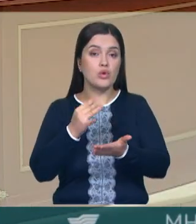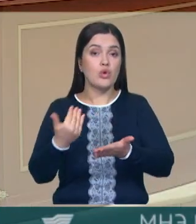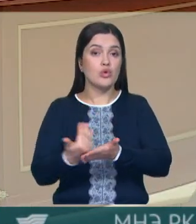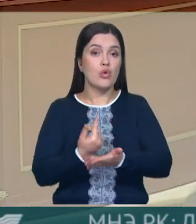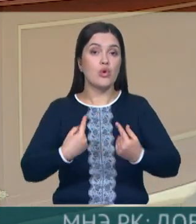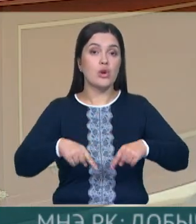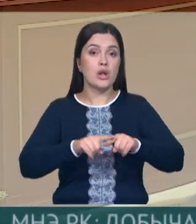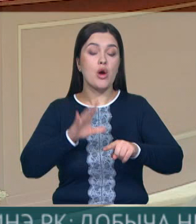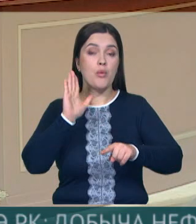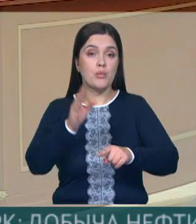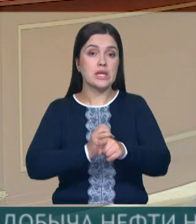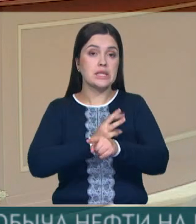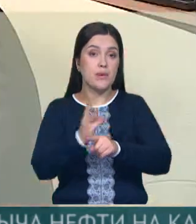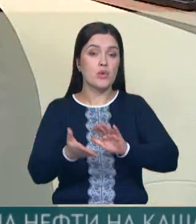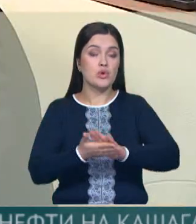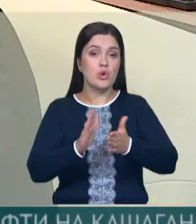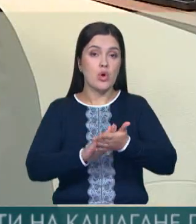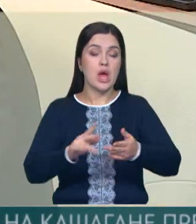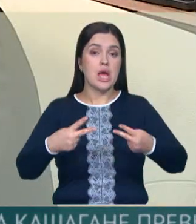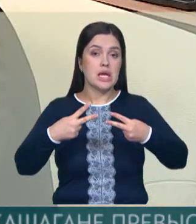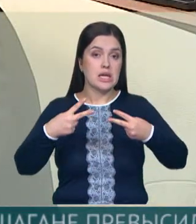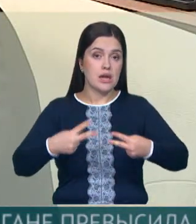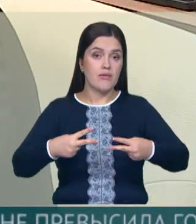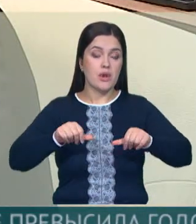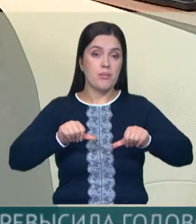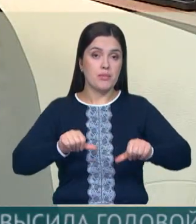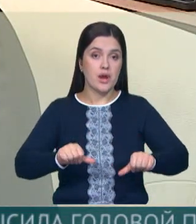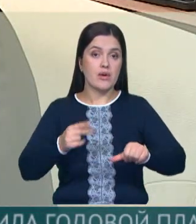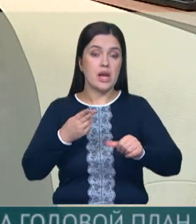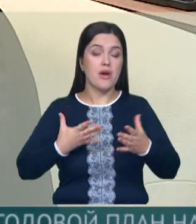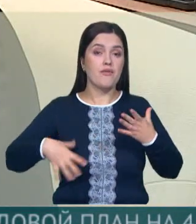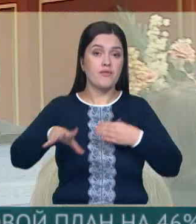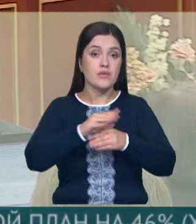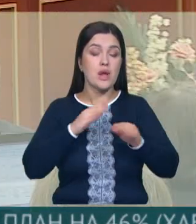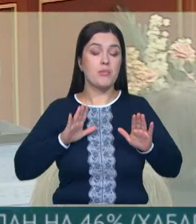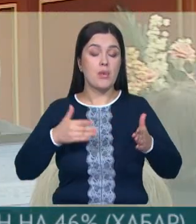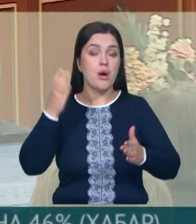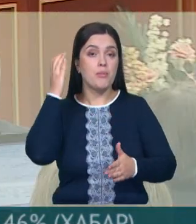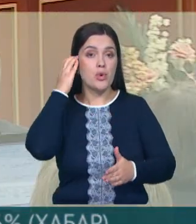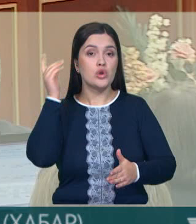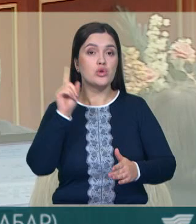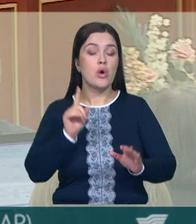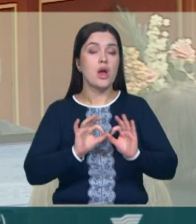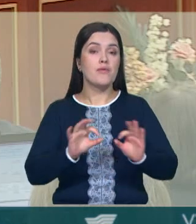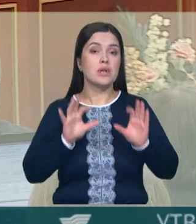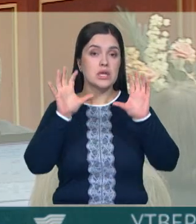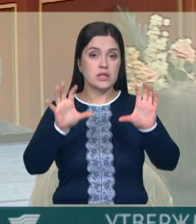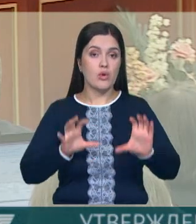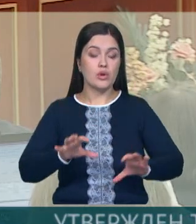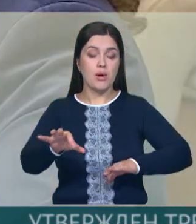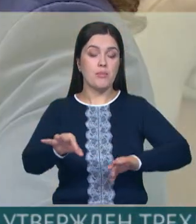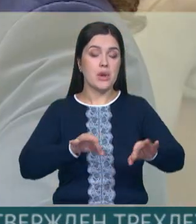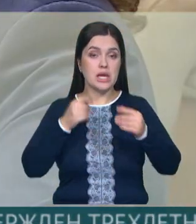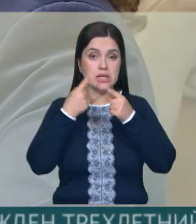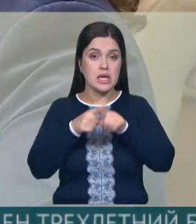создавать условия для равноправия всех заинтересованных сторон. Предлагаю послушать, что говорят о законопроекте в Комитете